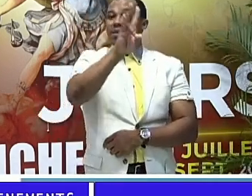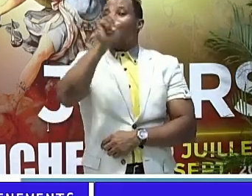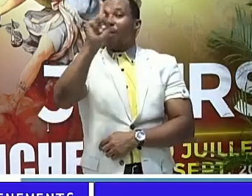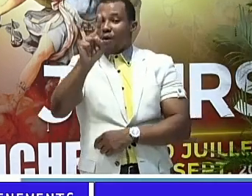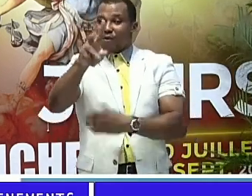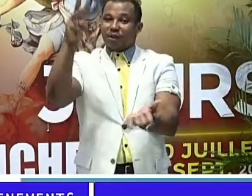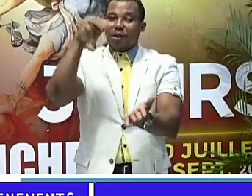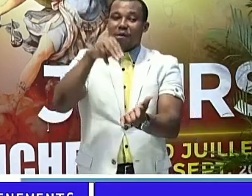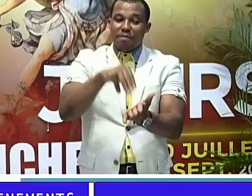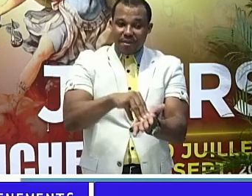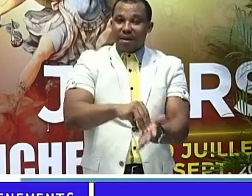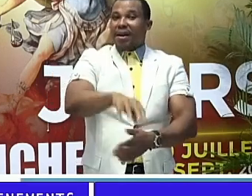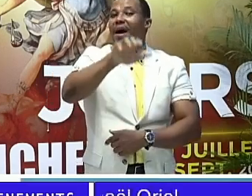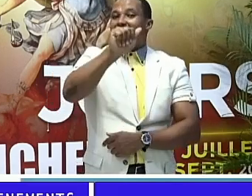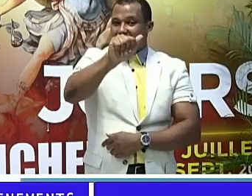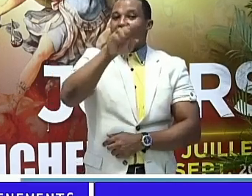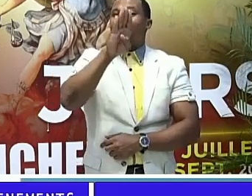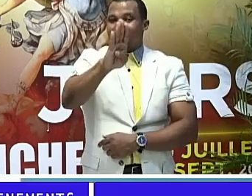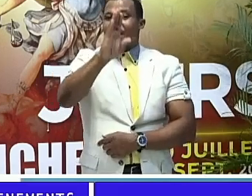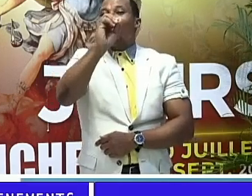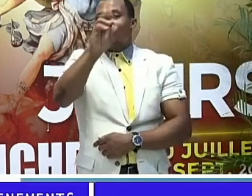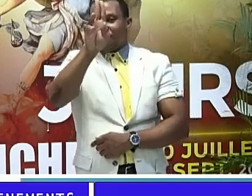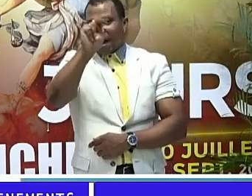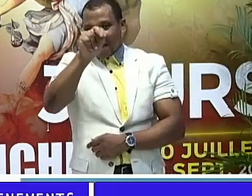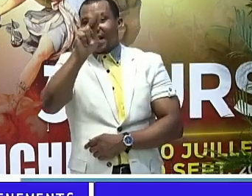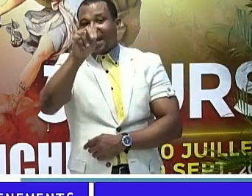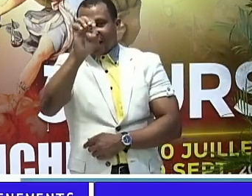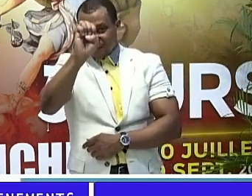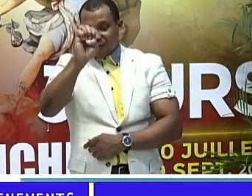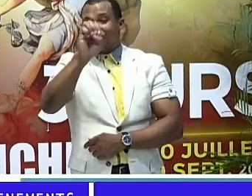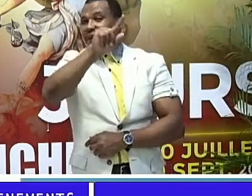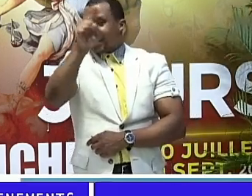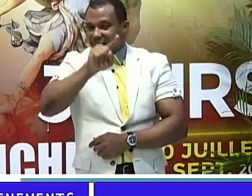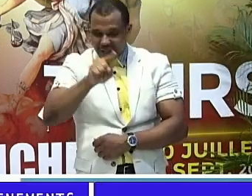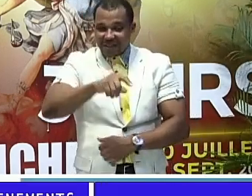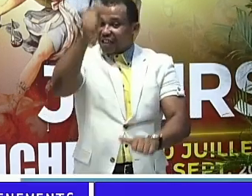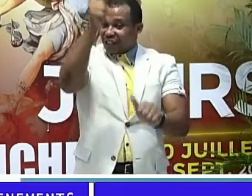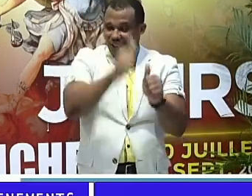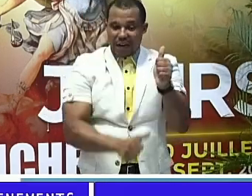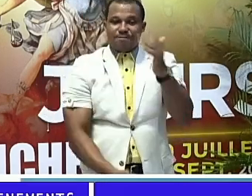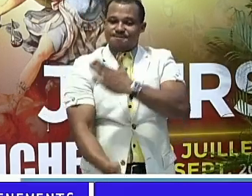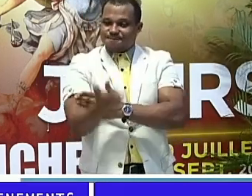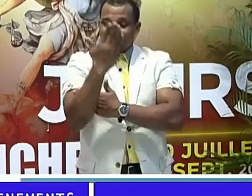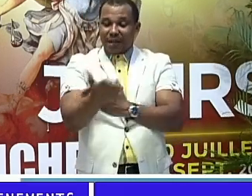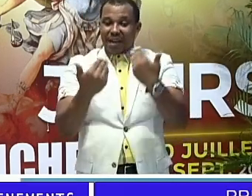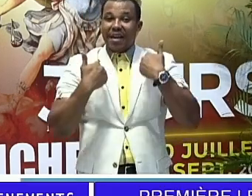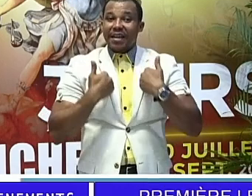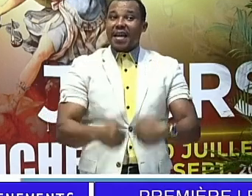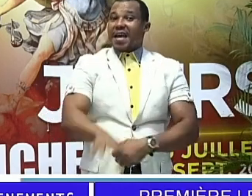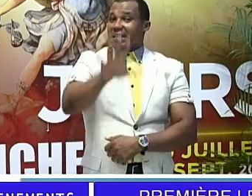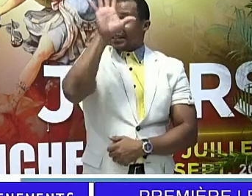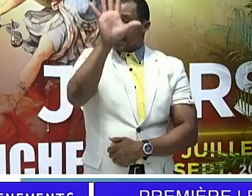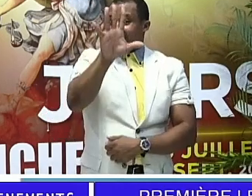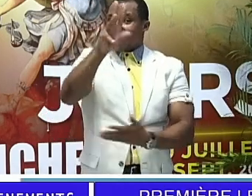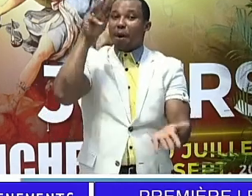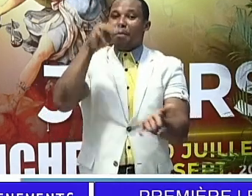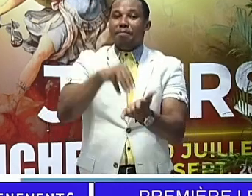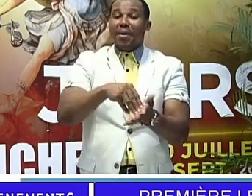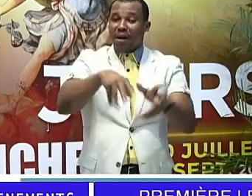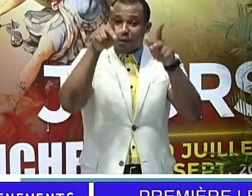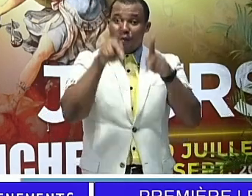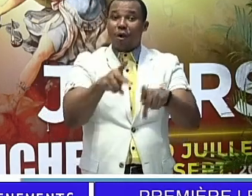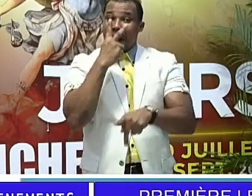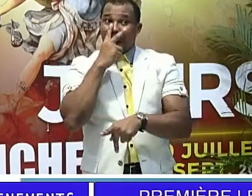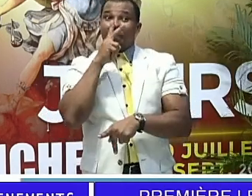Et chaque matin, c'est au moins 5 000 mouns qui vivent la messe. Bon, combien de mouns, Patrick Gagné, jeudi,